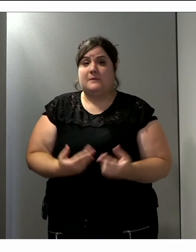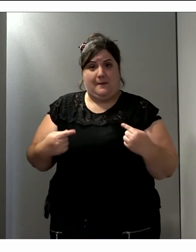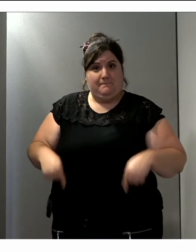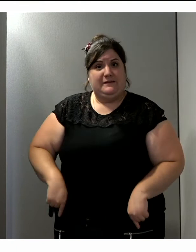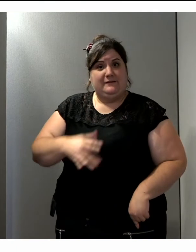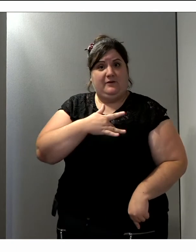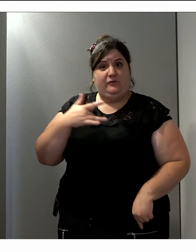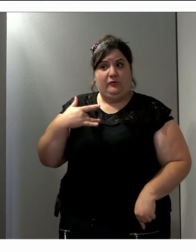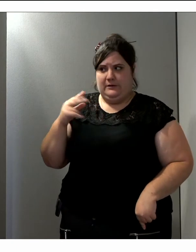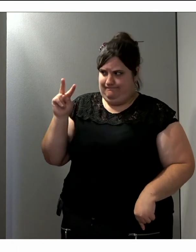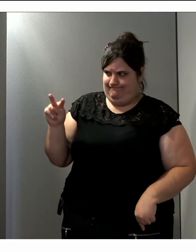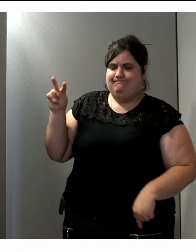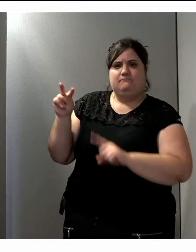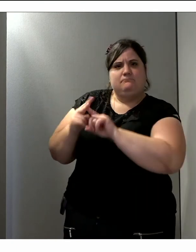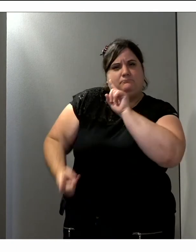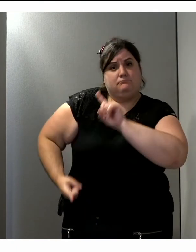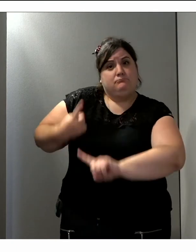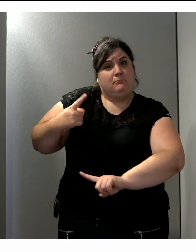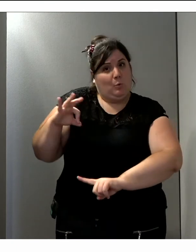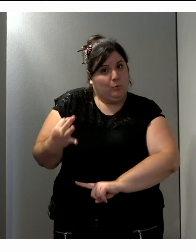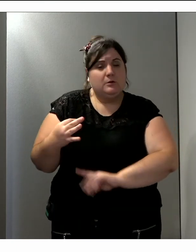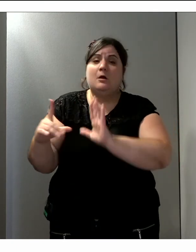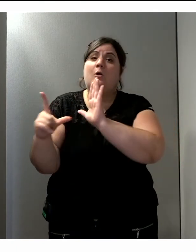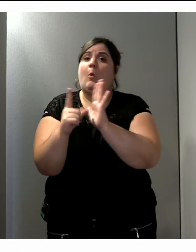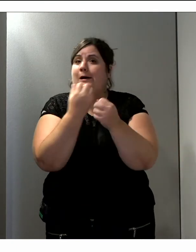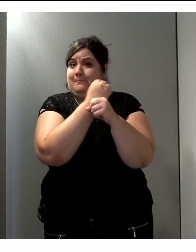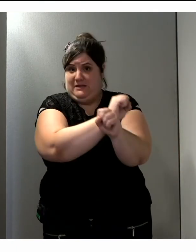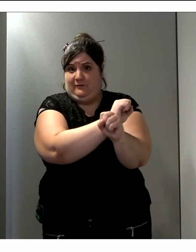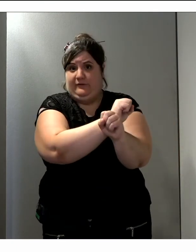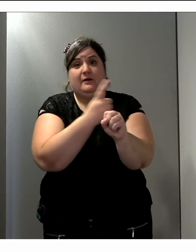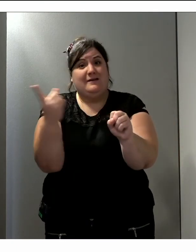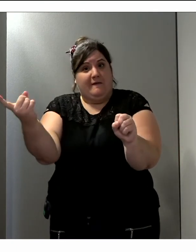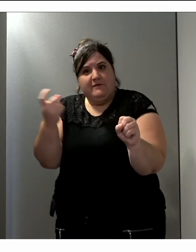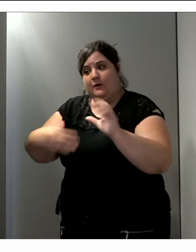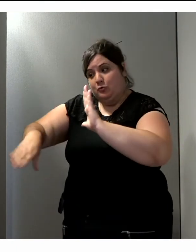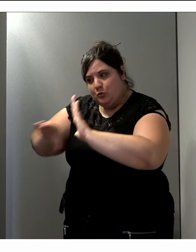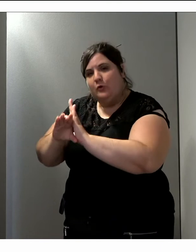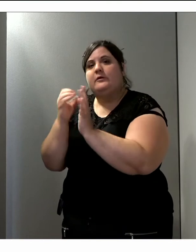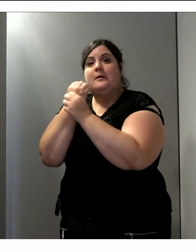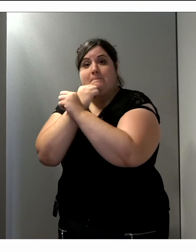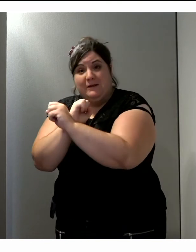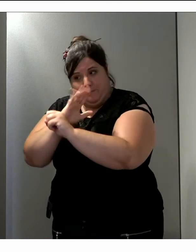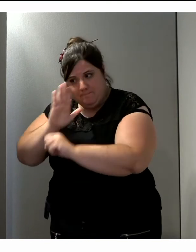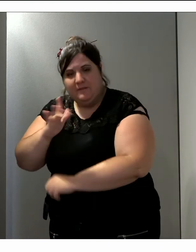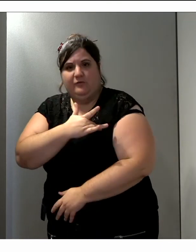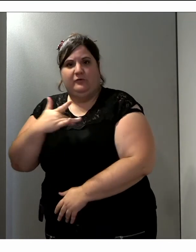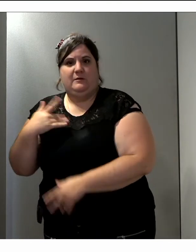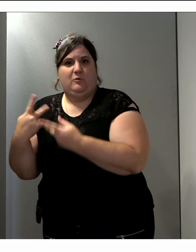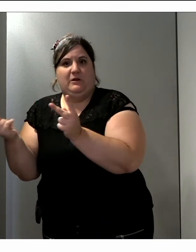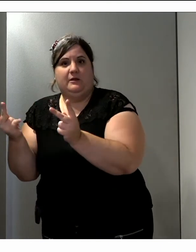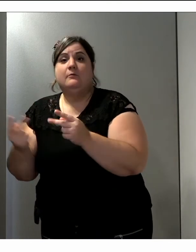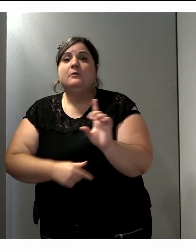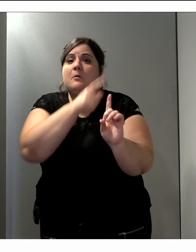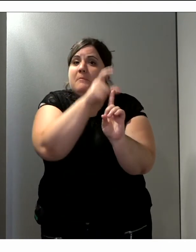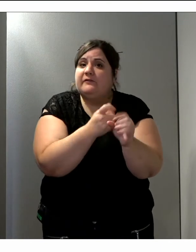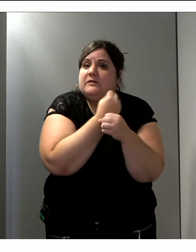Santé est fondamental. La loi pénitentiaire applique le code de la santé publique. Le détenu est un usager du service de